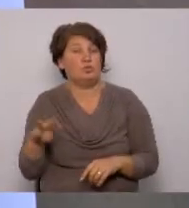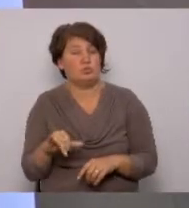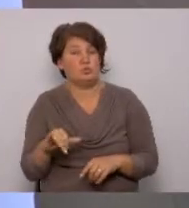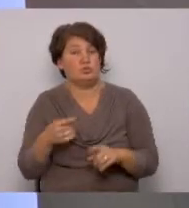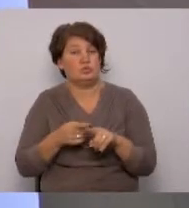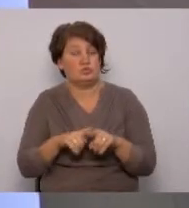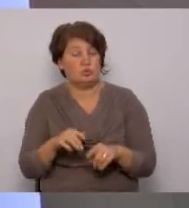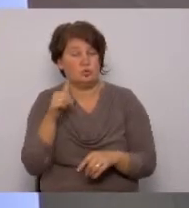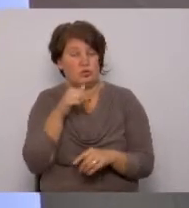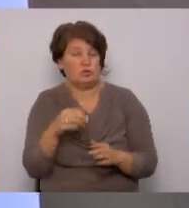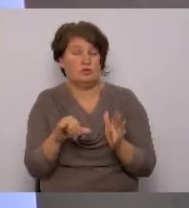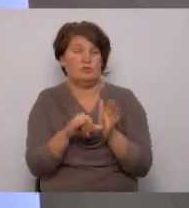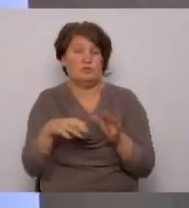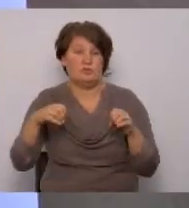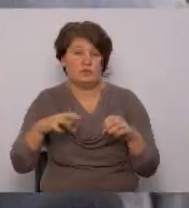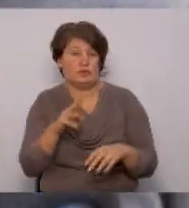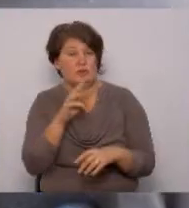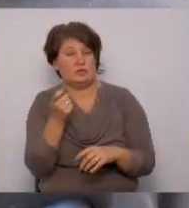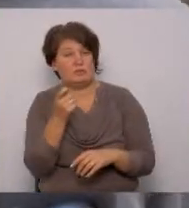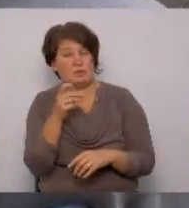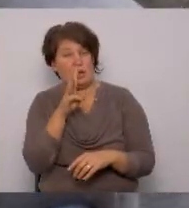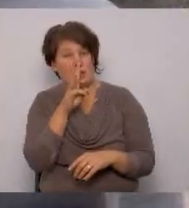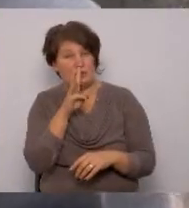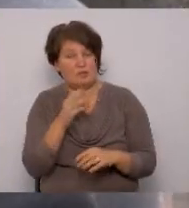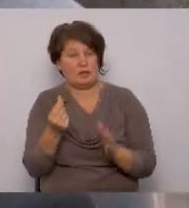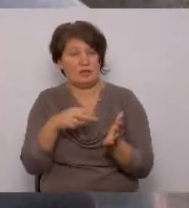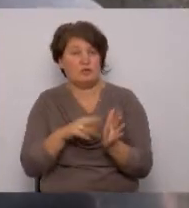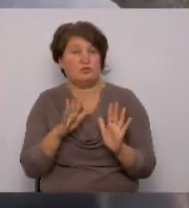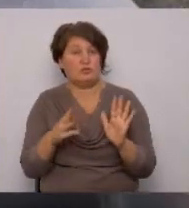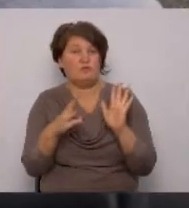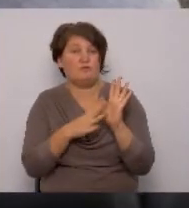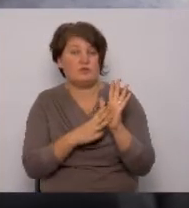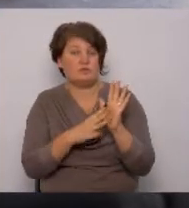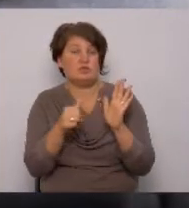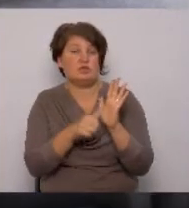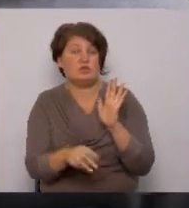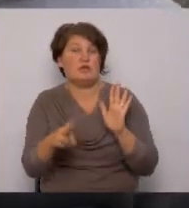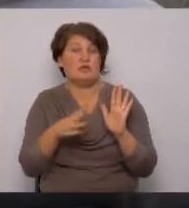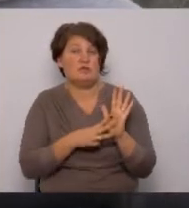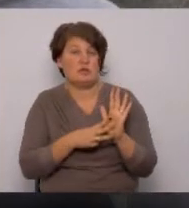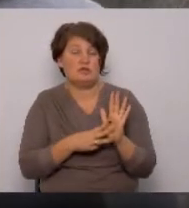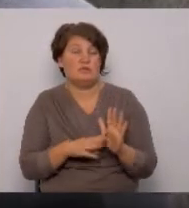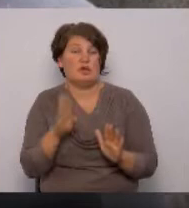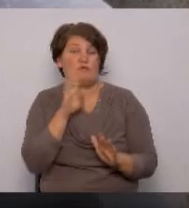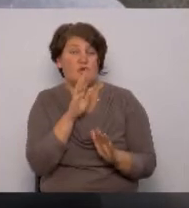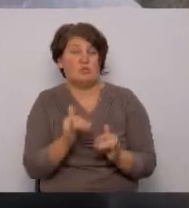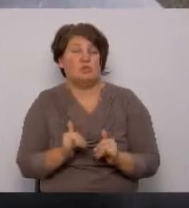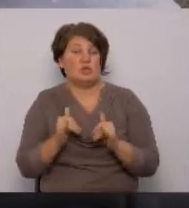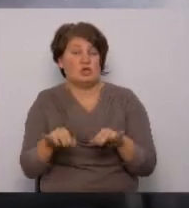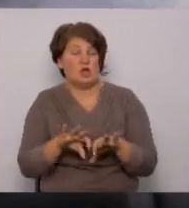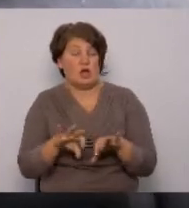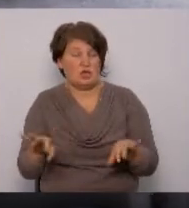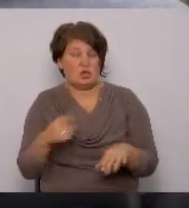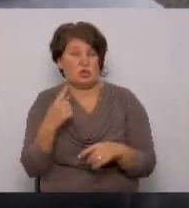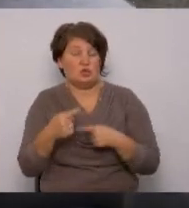і електроенергія, і мінімальна зарплата. Тариф буде становити 8,68 – це на централізоване водопостачання за 1